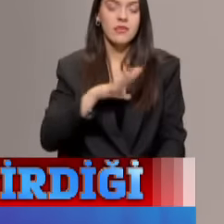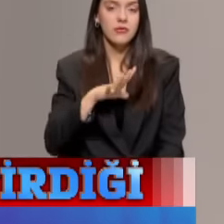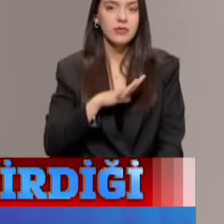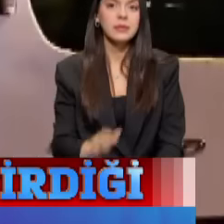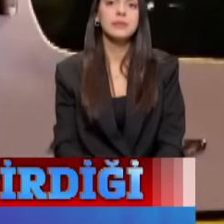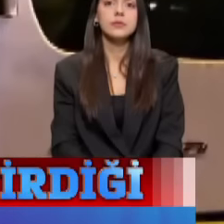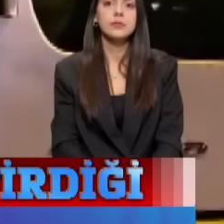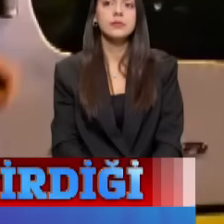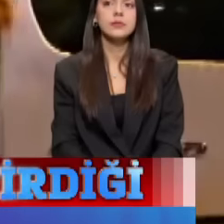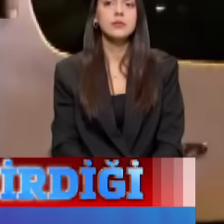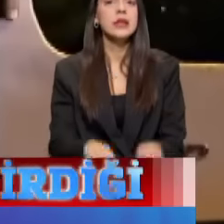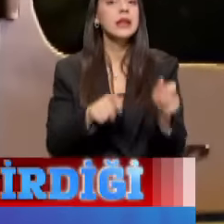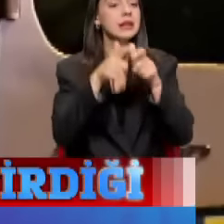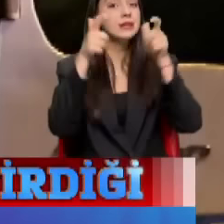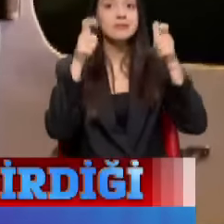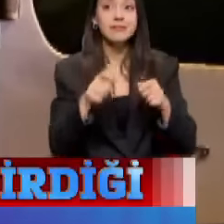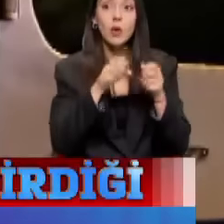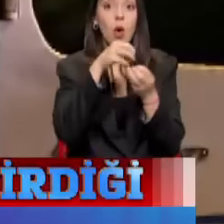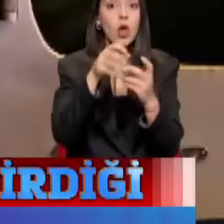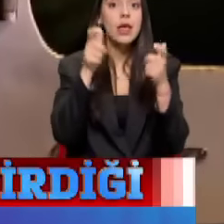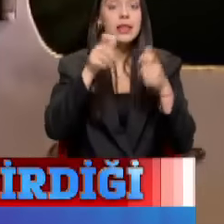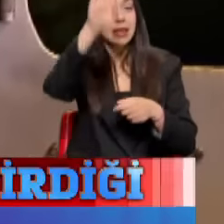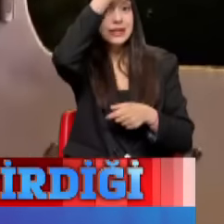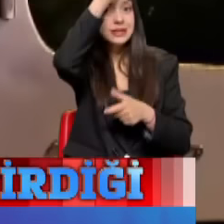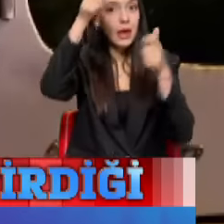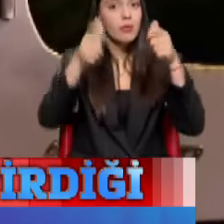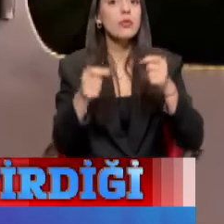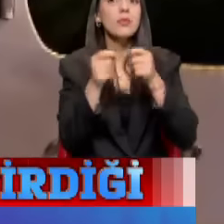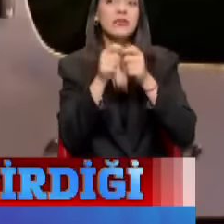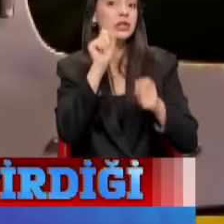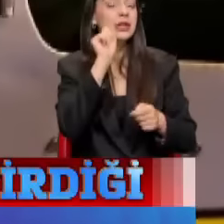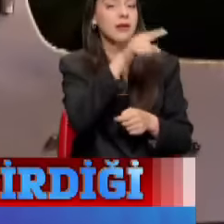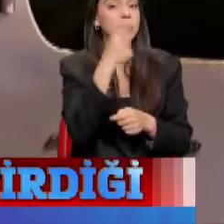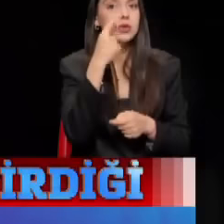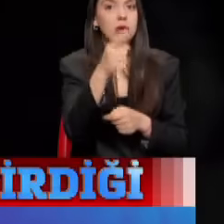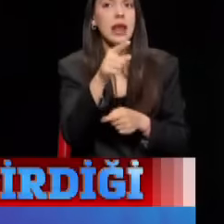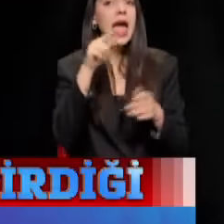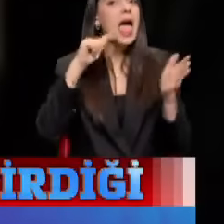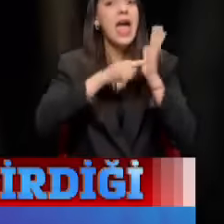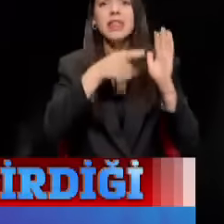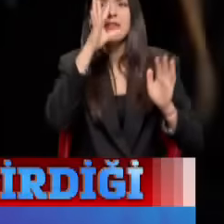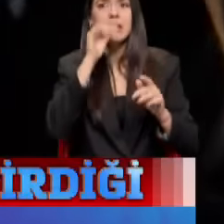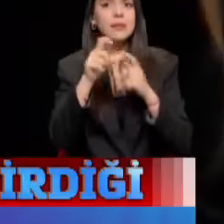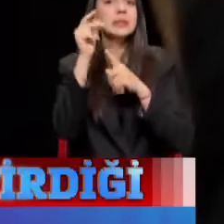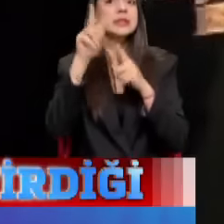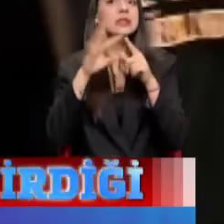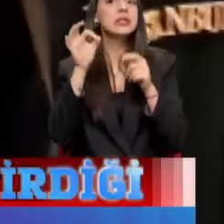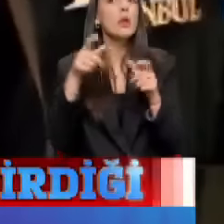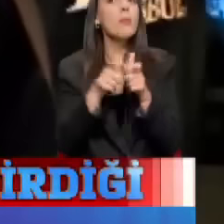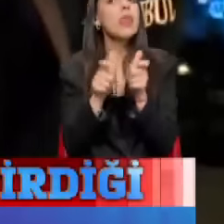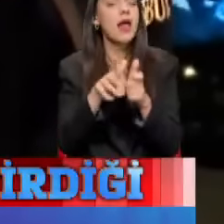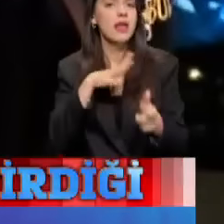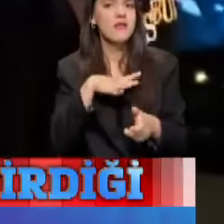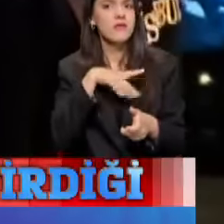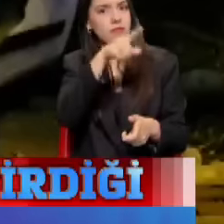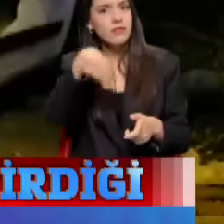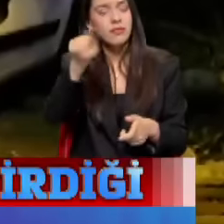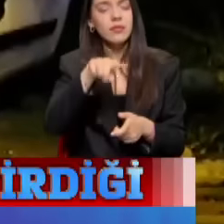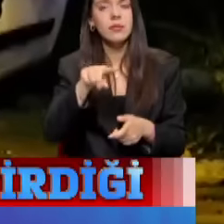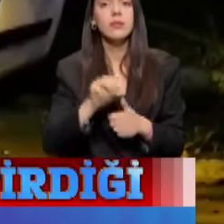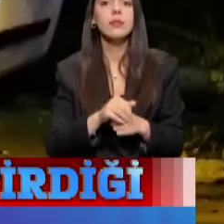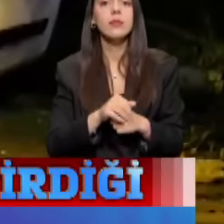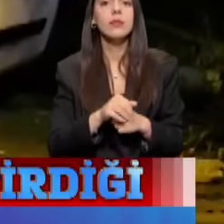yaralandı saldırı İstanbul Başakşehir'de yaşandı saldırganların hedefinde Sinoplular Sosyal Yardımlaşma ve Dayanışma Derneği